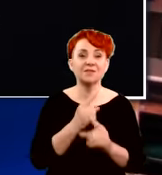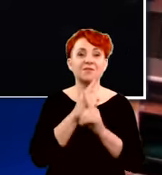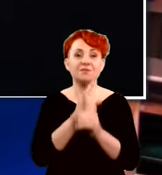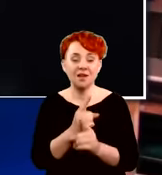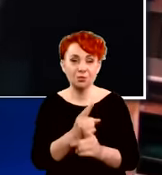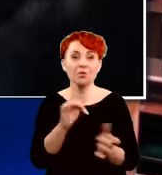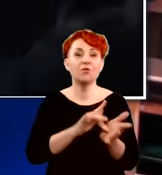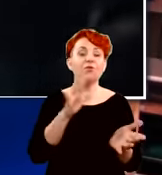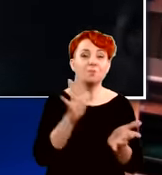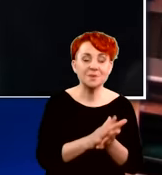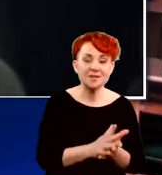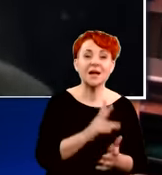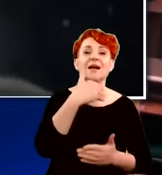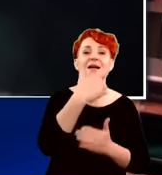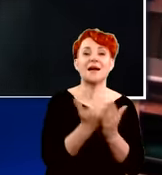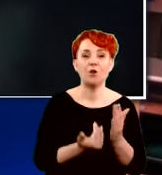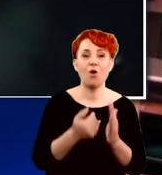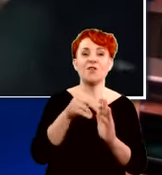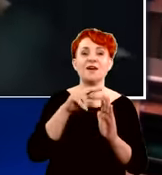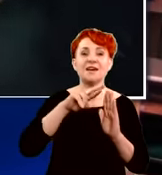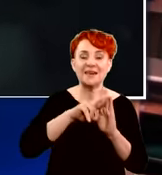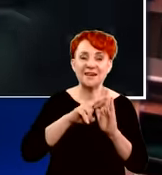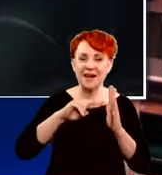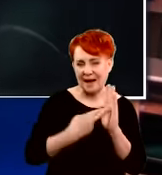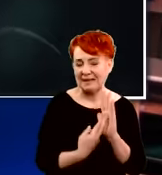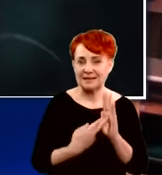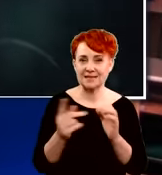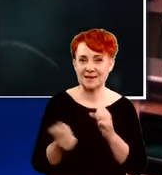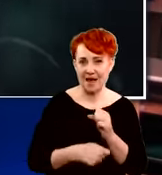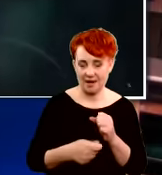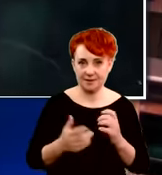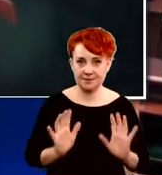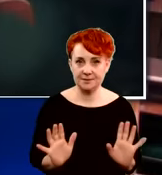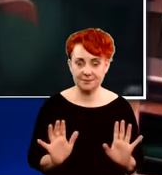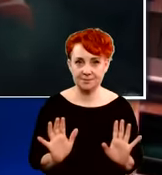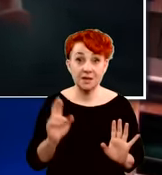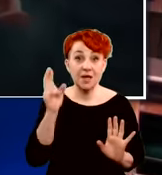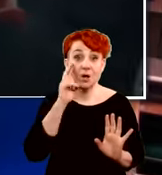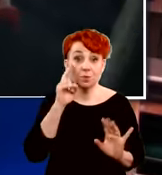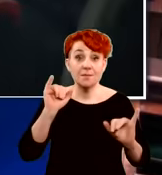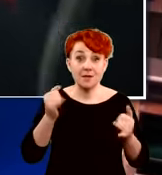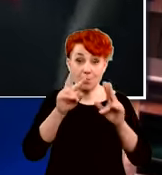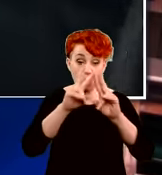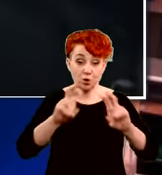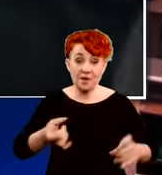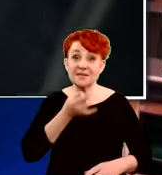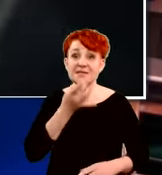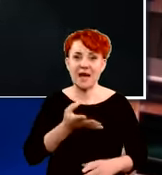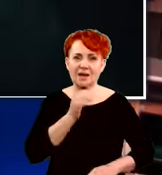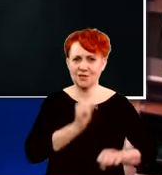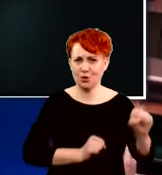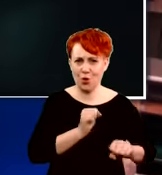Rejestrze Karnym, jeżeli to było problemem dla sądu, to stwierdzenie. Bo ja rozumiem, że w chwili rozpatrywania skargi przez sąd,